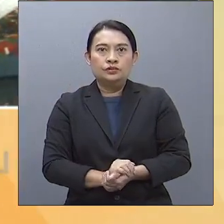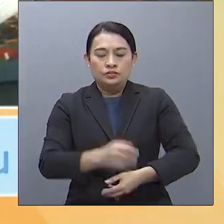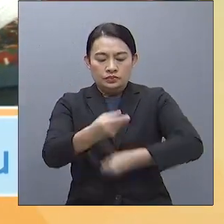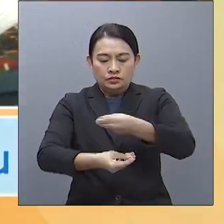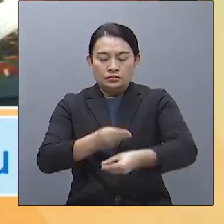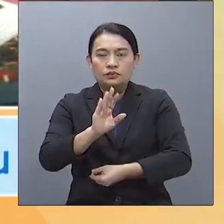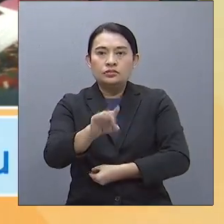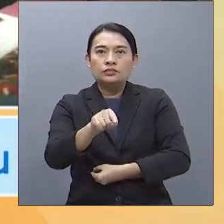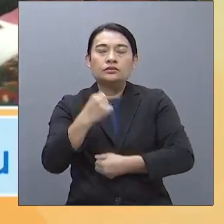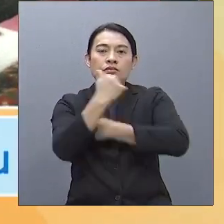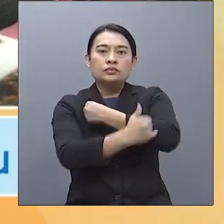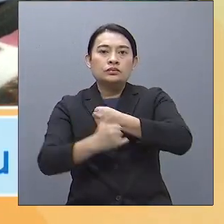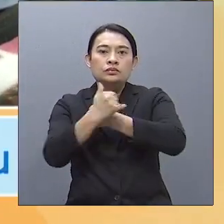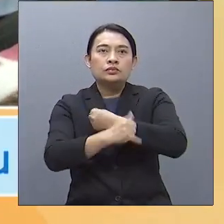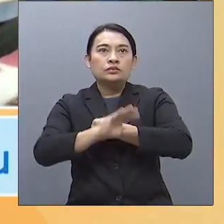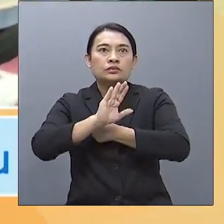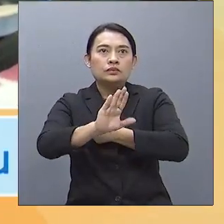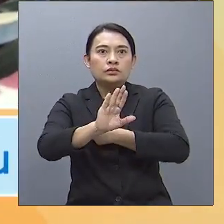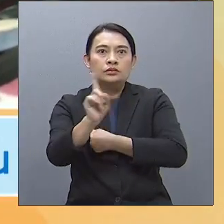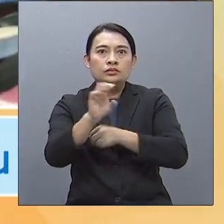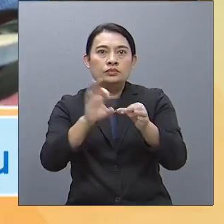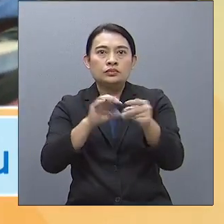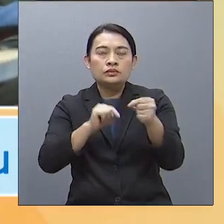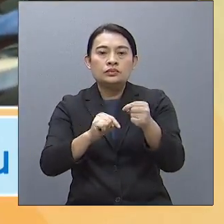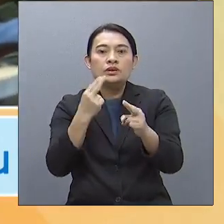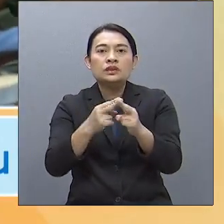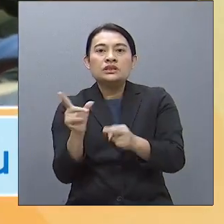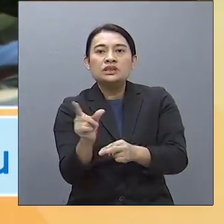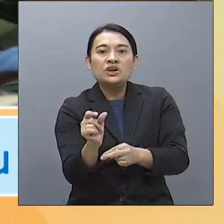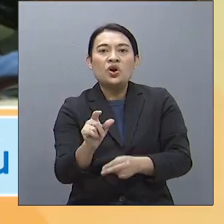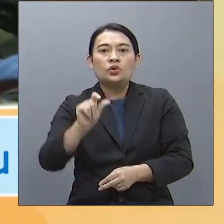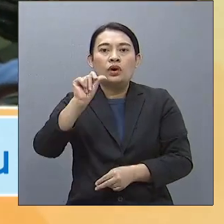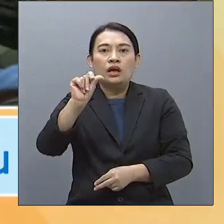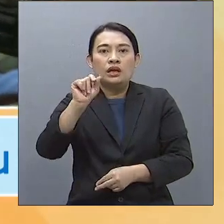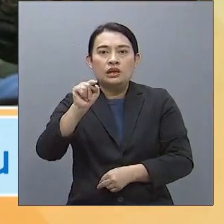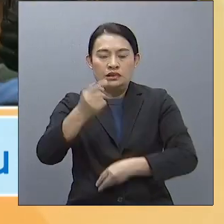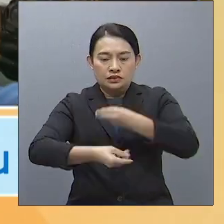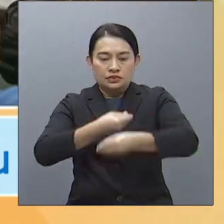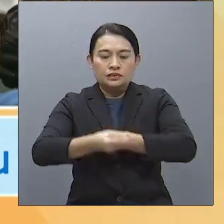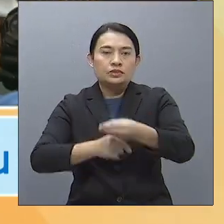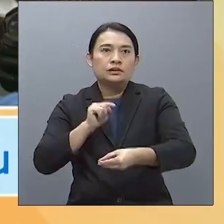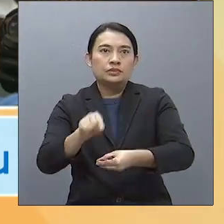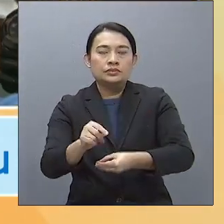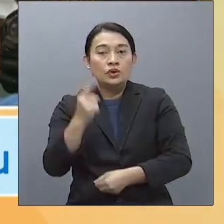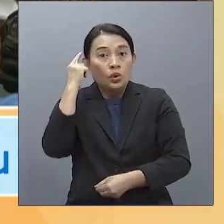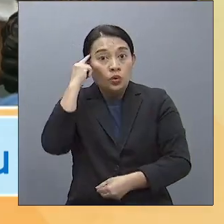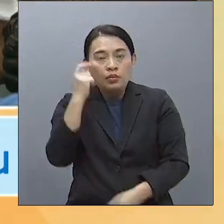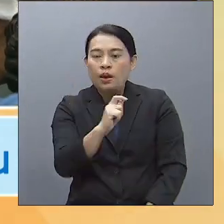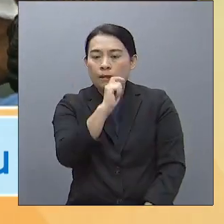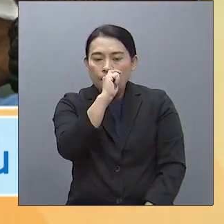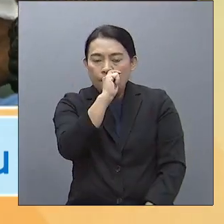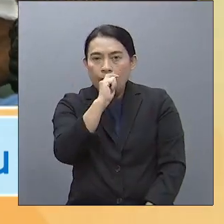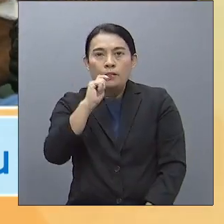ประเทศได้เลยอ่ะขึ้นต้นใบให้ว่าตัว A น ะ ฮะคือมีแต่ของแปลกๆทั้งนั้นคุณใช่ไหมยาดมเนี่ยยาดมธรรมด